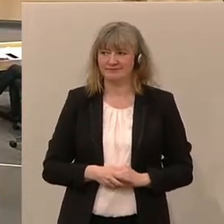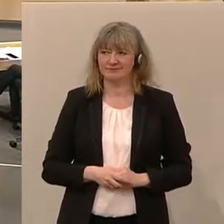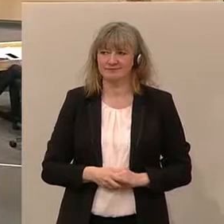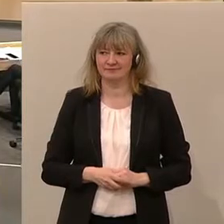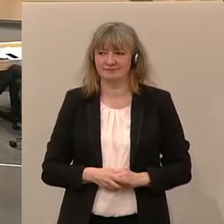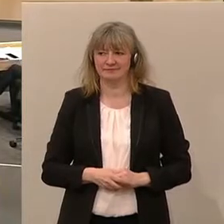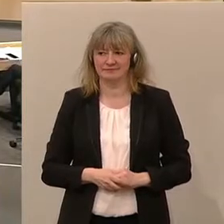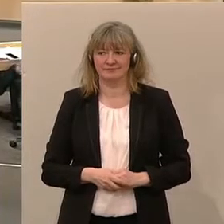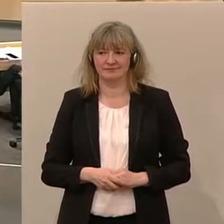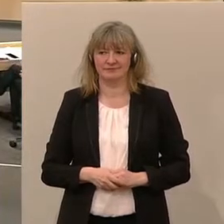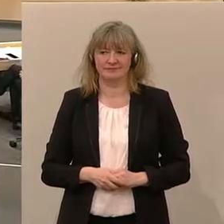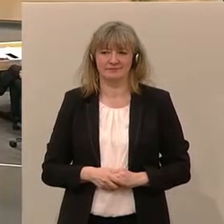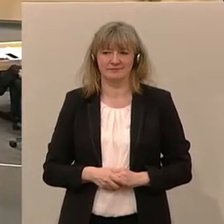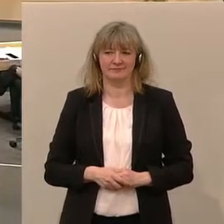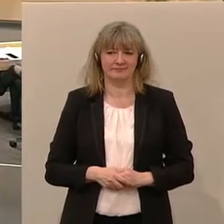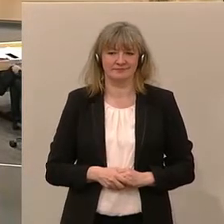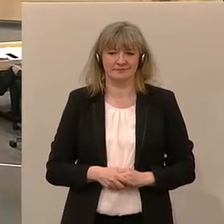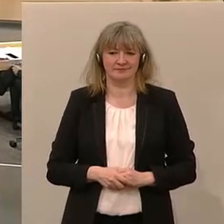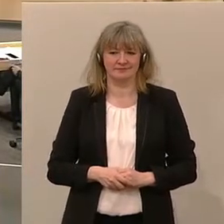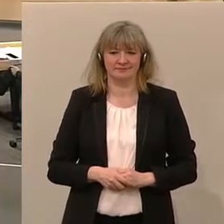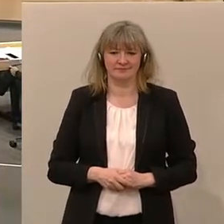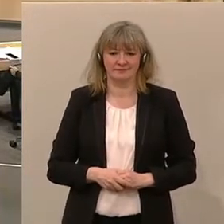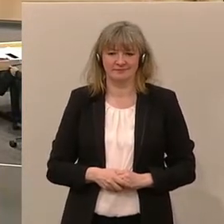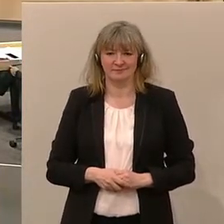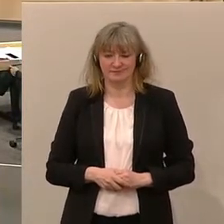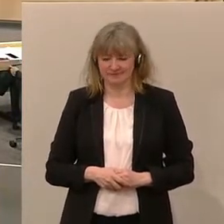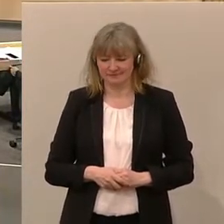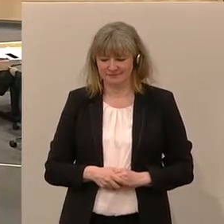Innsbruck, ÖVP-Abgeordnete.